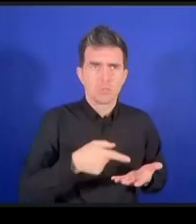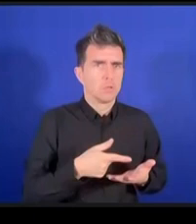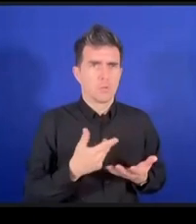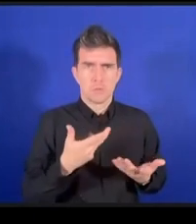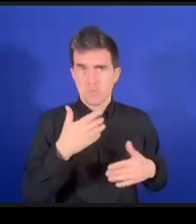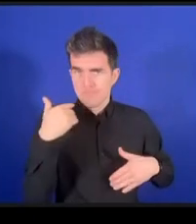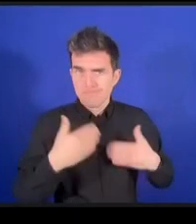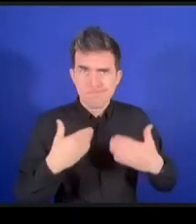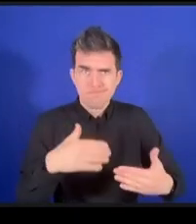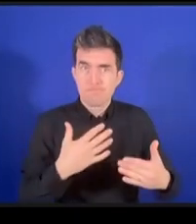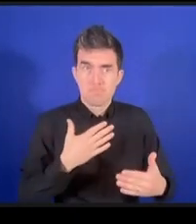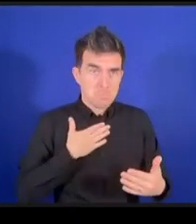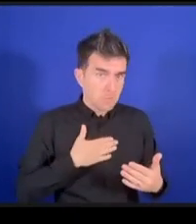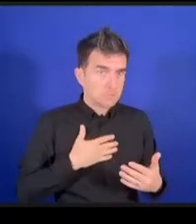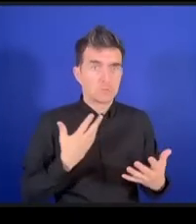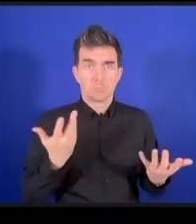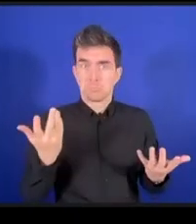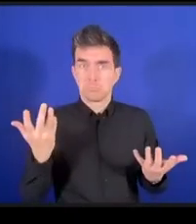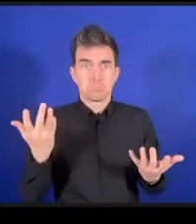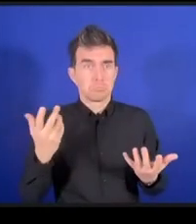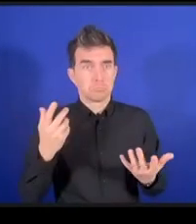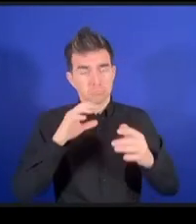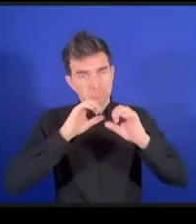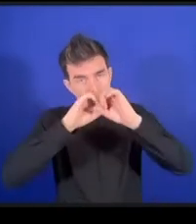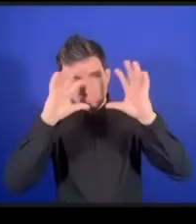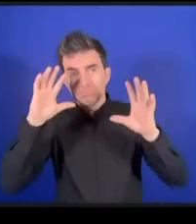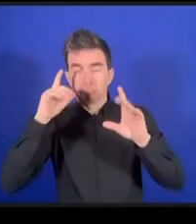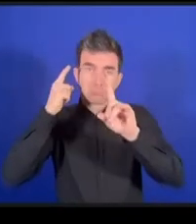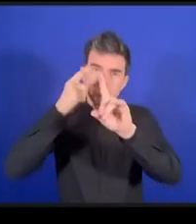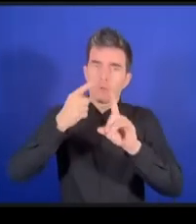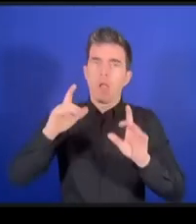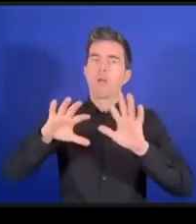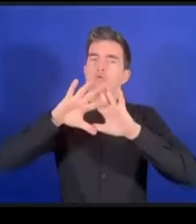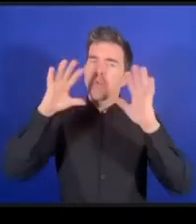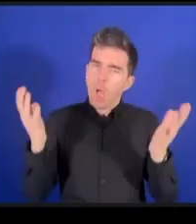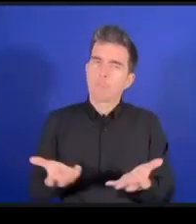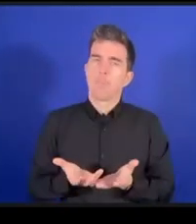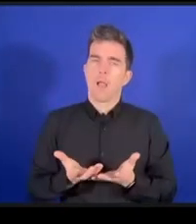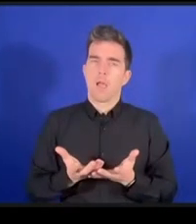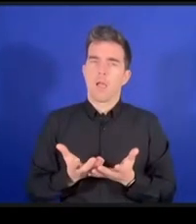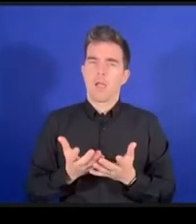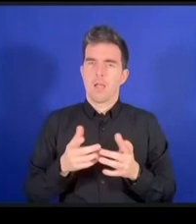этого договора Давайте начнём с конца с